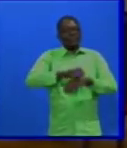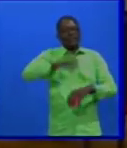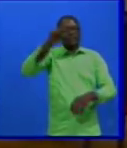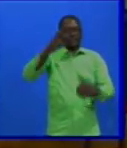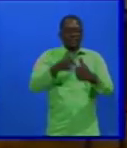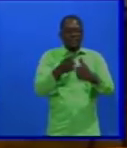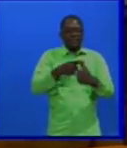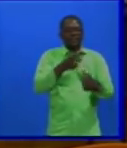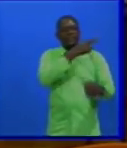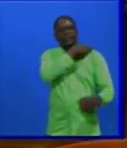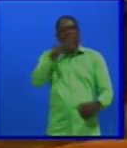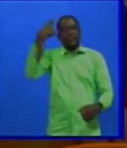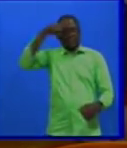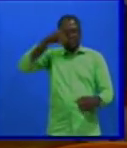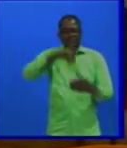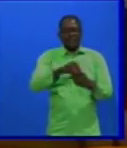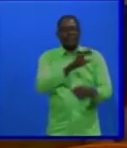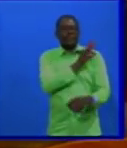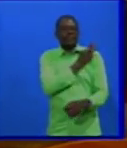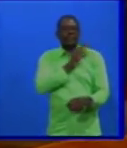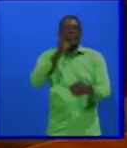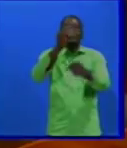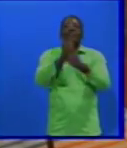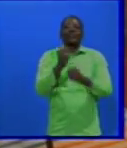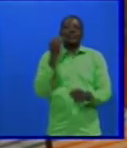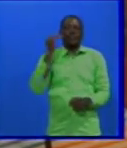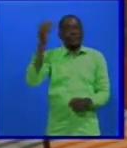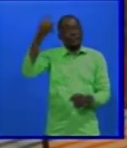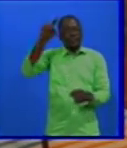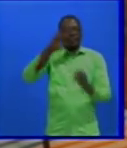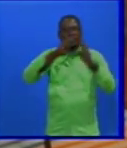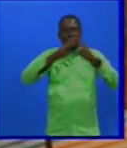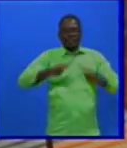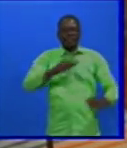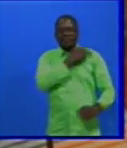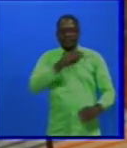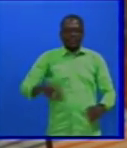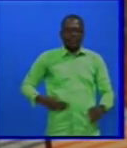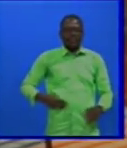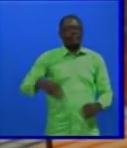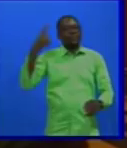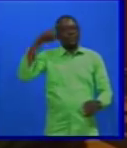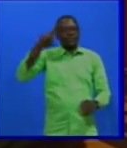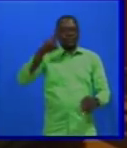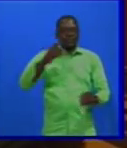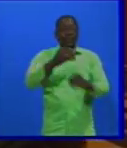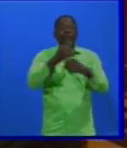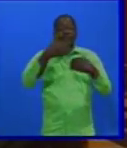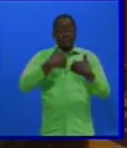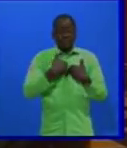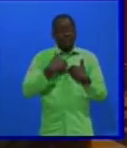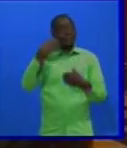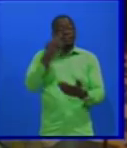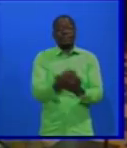commune, François Rapsamen, qui le reçoit à la mairie de Dijon. L'hôtel de ville de Dijon regorge un trésor